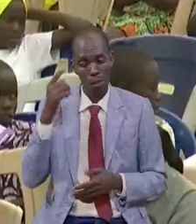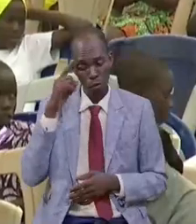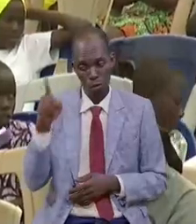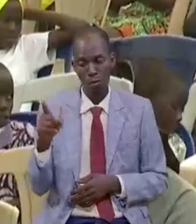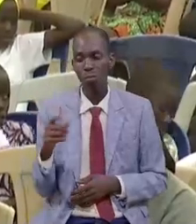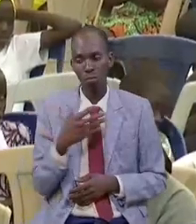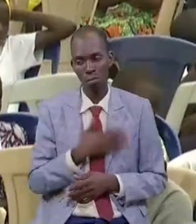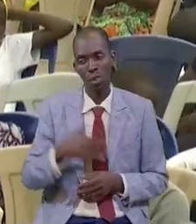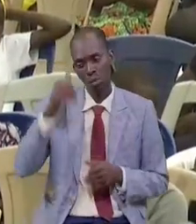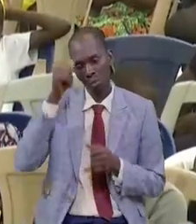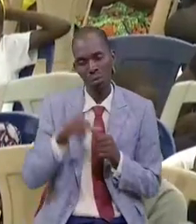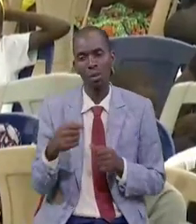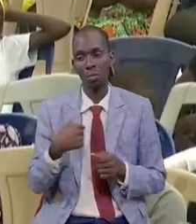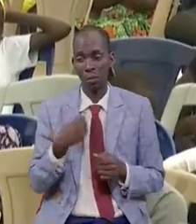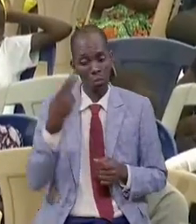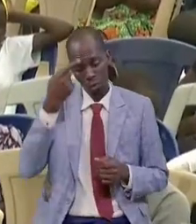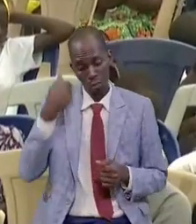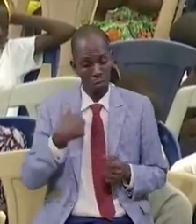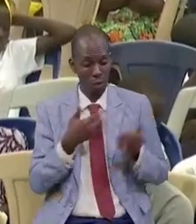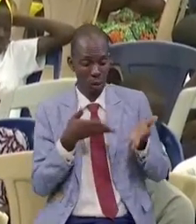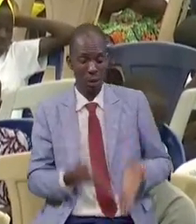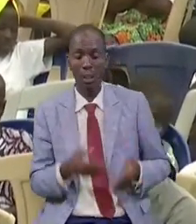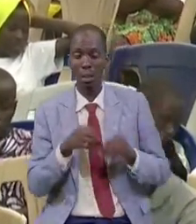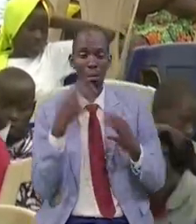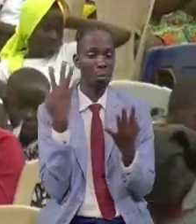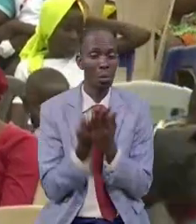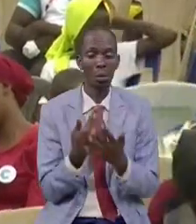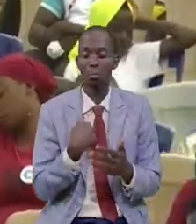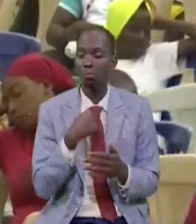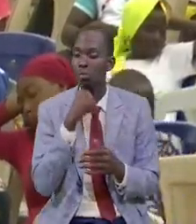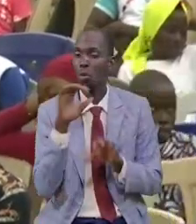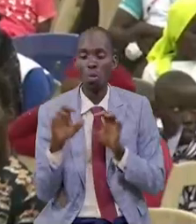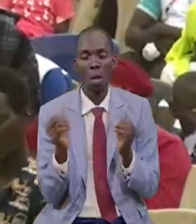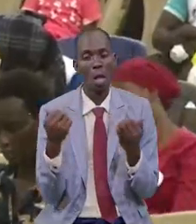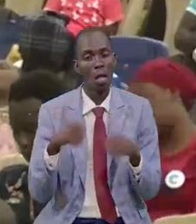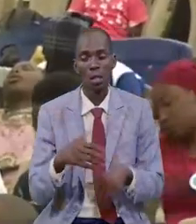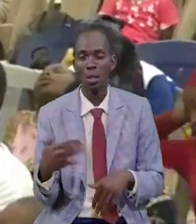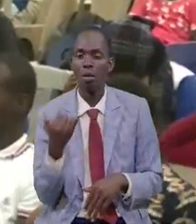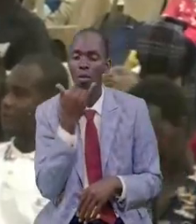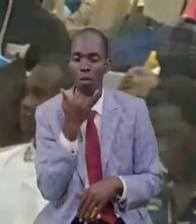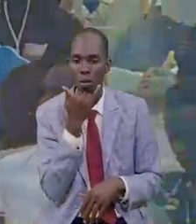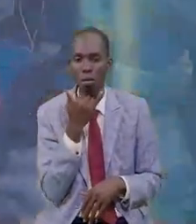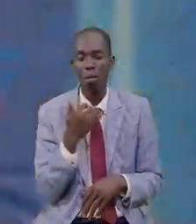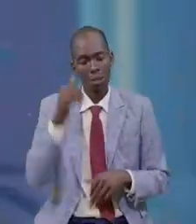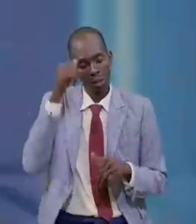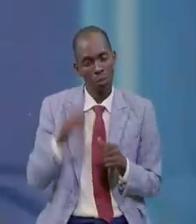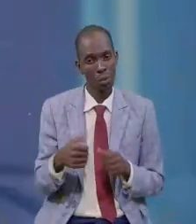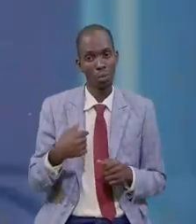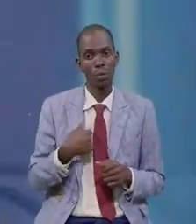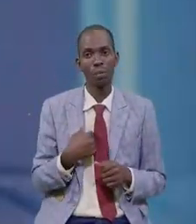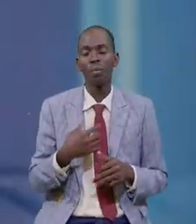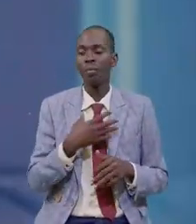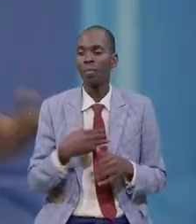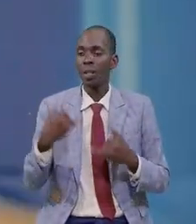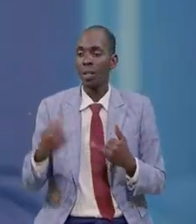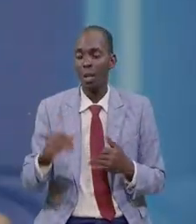fait de mauvais ici et on m'a accusé souviens-toi de moi l'homme est reparti là-bas il